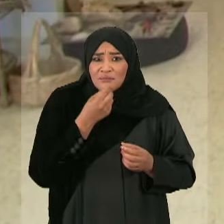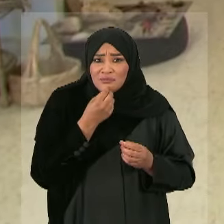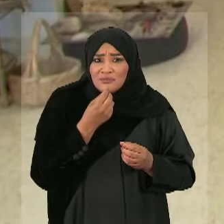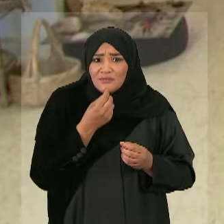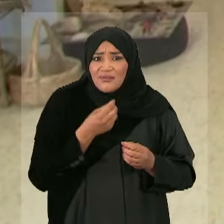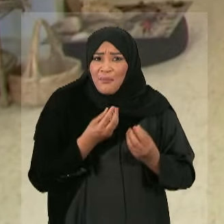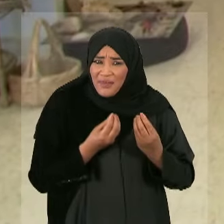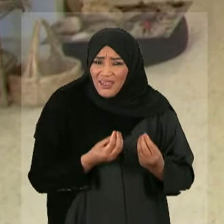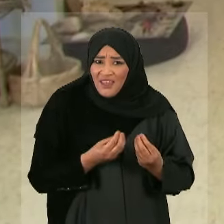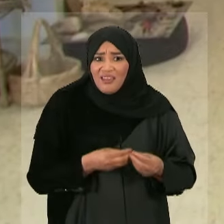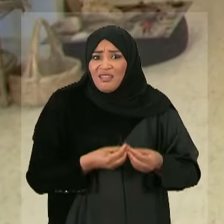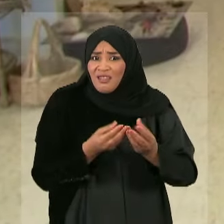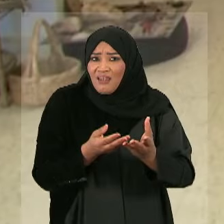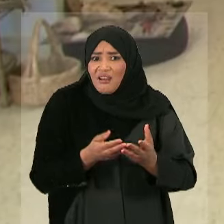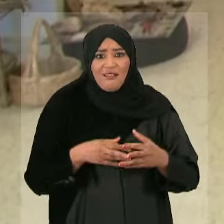للناس.